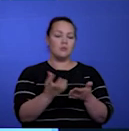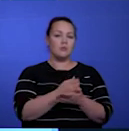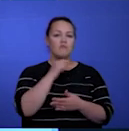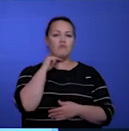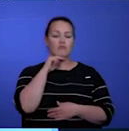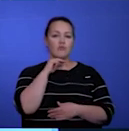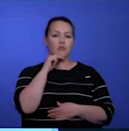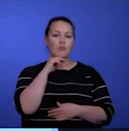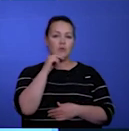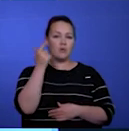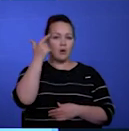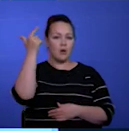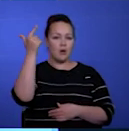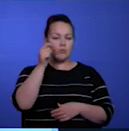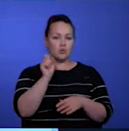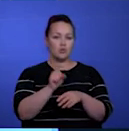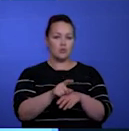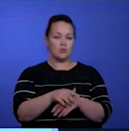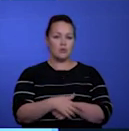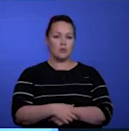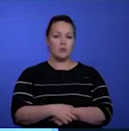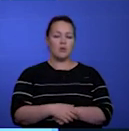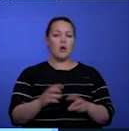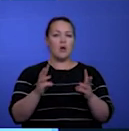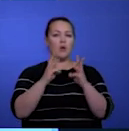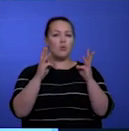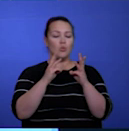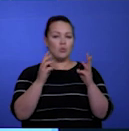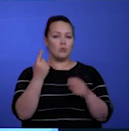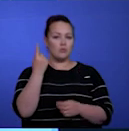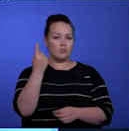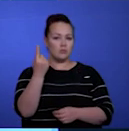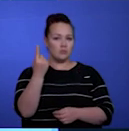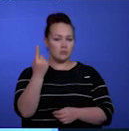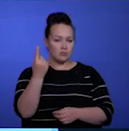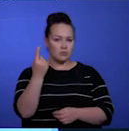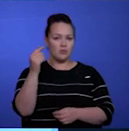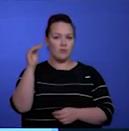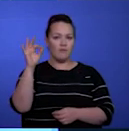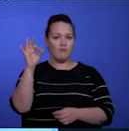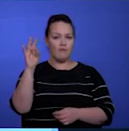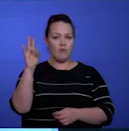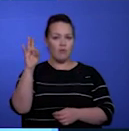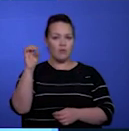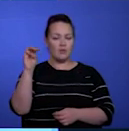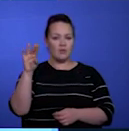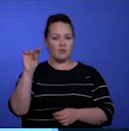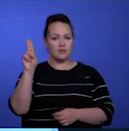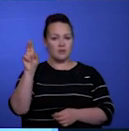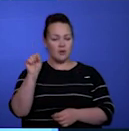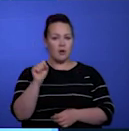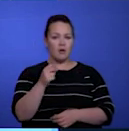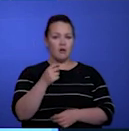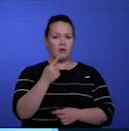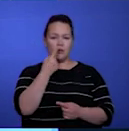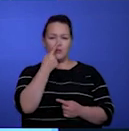на грамматическое задание огонь цифра к1 фонетический разбор далеких цифр co2